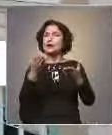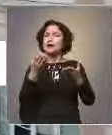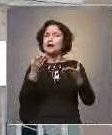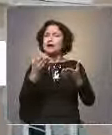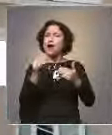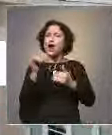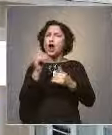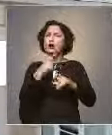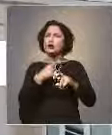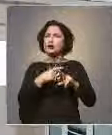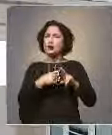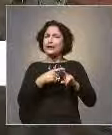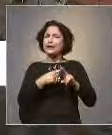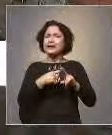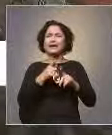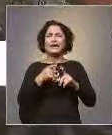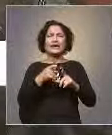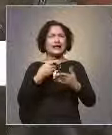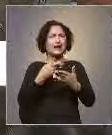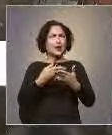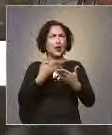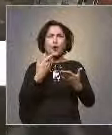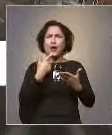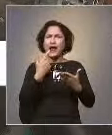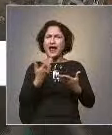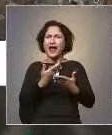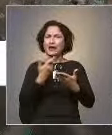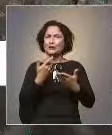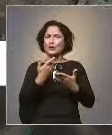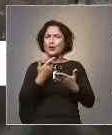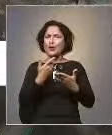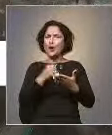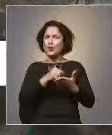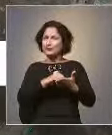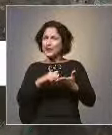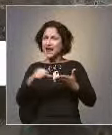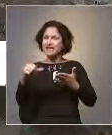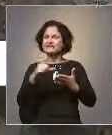на 19 юни, когато отбелязваме Деня на преподобния Паисий Хилендарски.